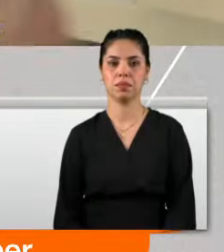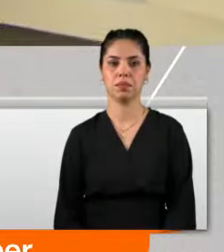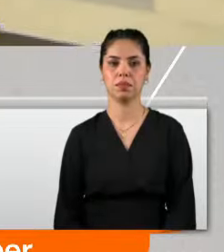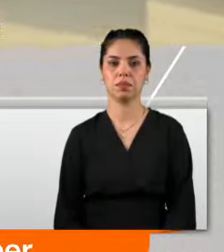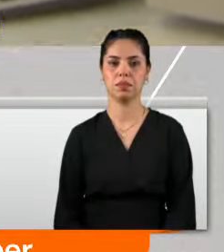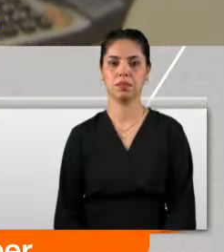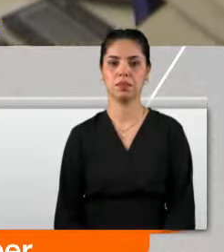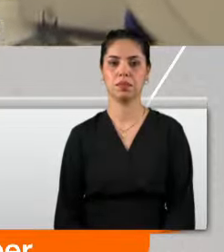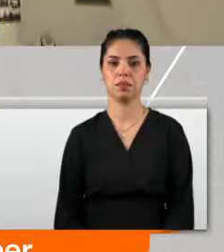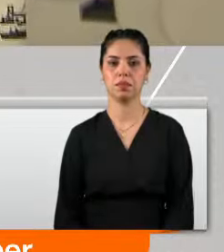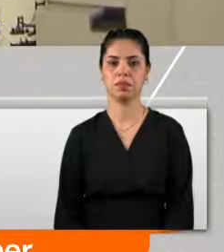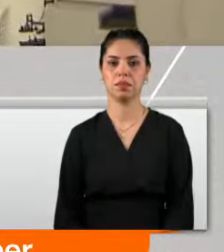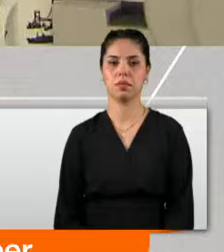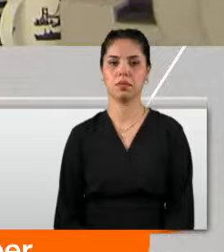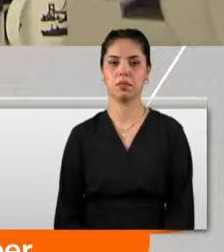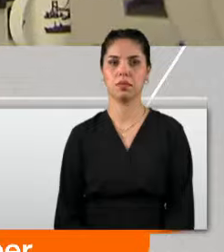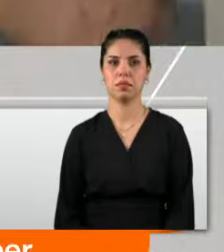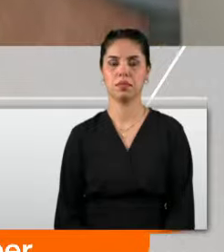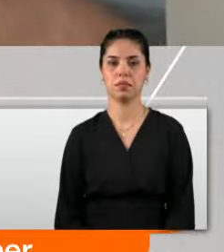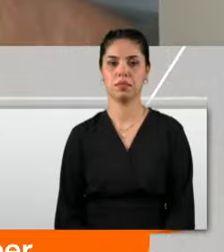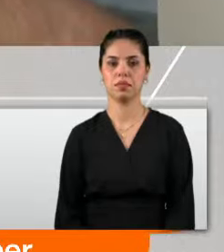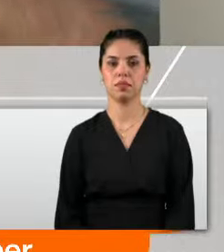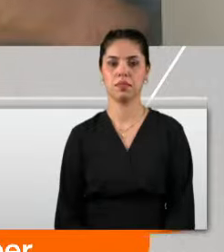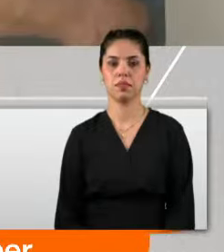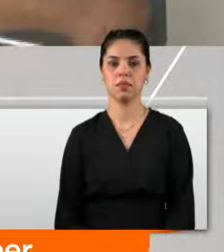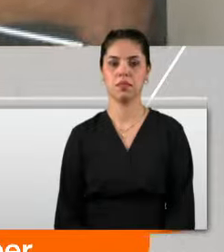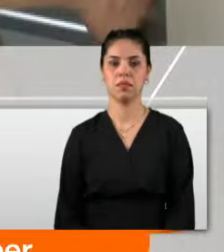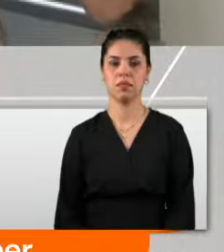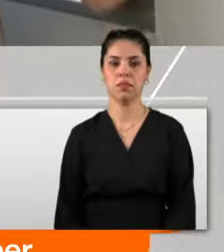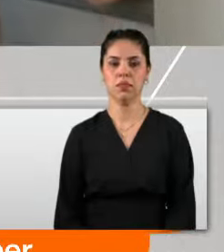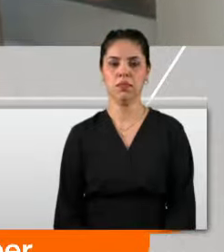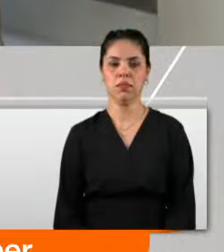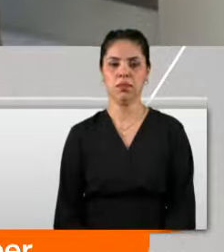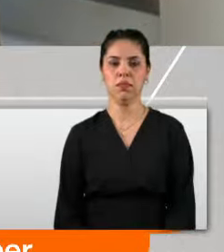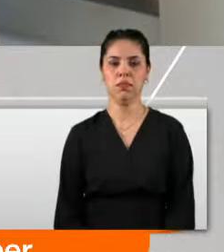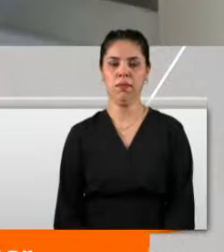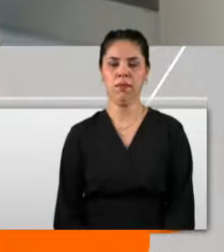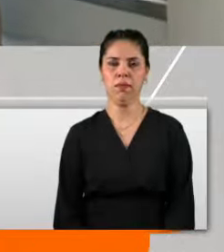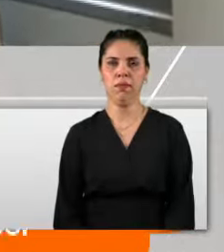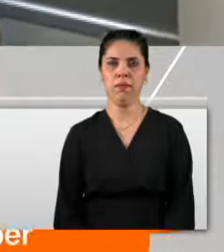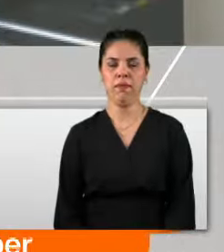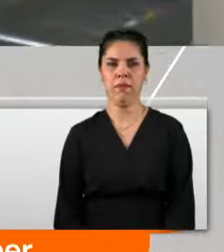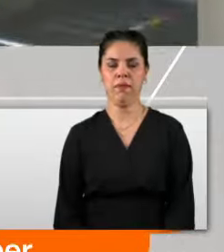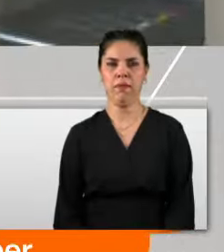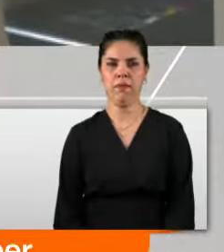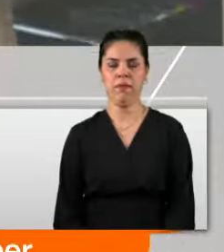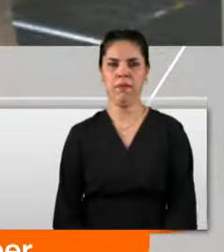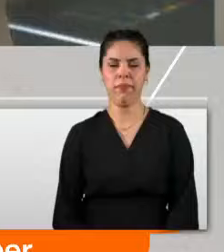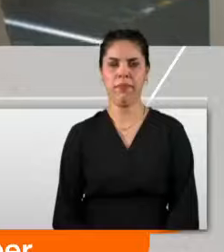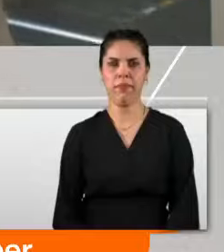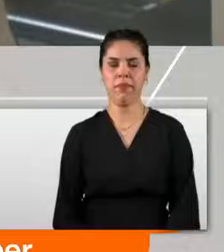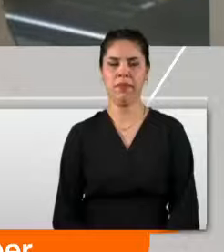bankada güncellemek isterse yeni promosyon rakamları üzerinden hakkını alır. O 2 bin lirayı da